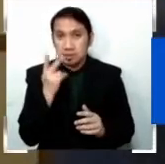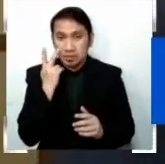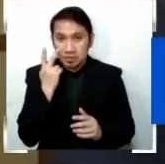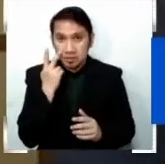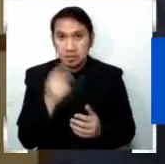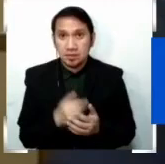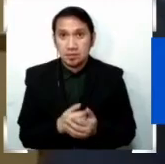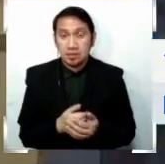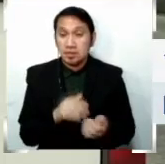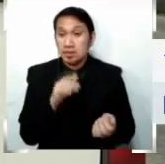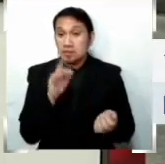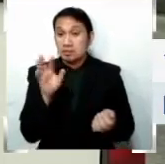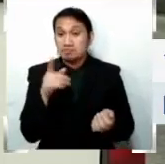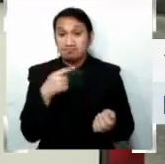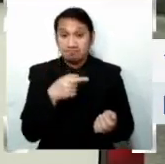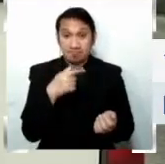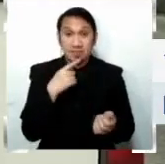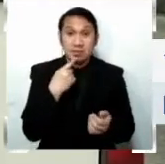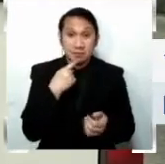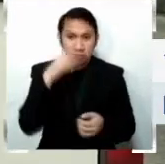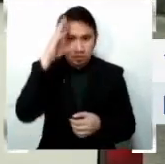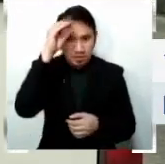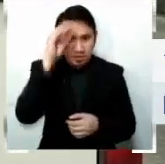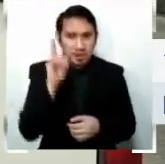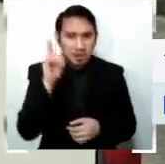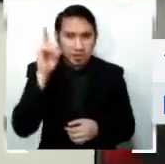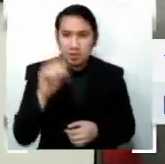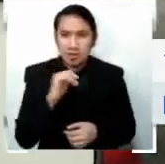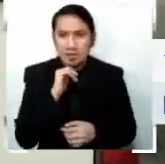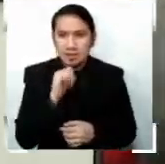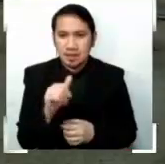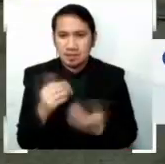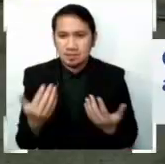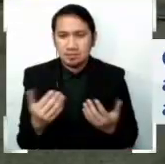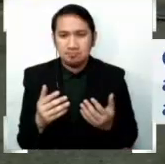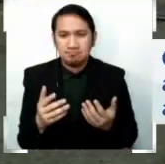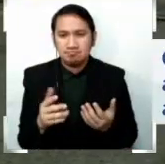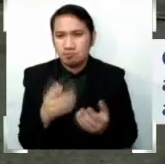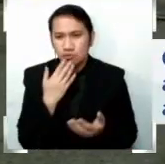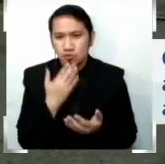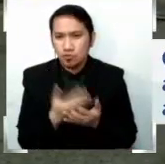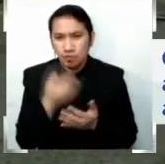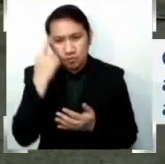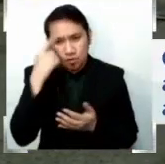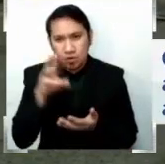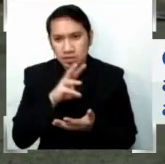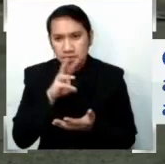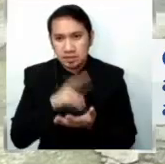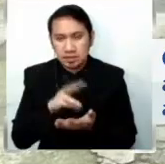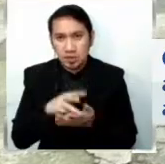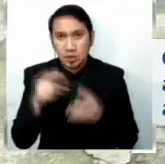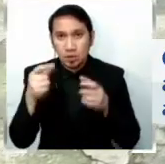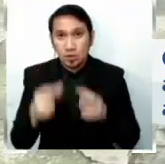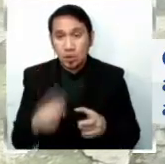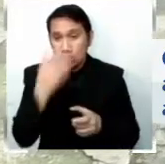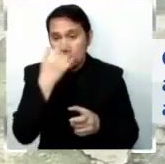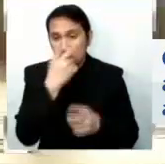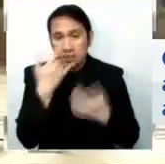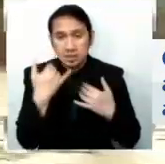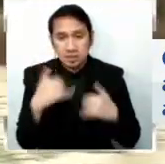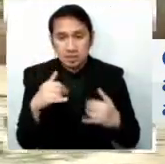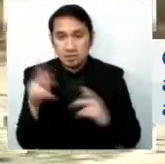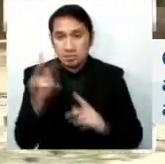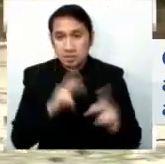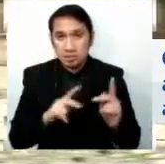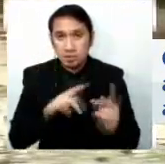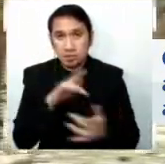Guido David, Okta Research Fellow, hindi epektibo ang mga granular lockdown dahil marami pa rin ang iikot ng mga tao dahil mga barangay o